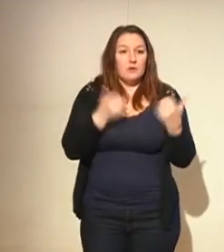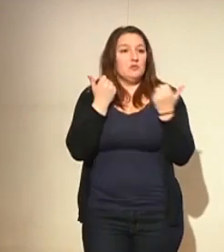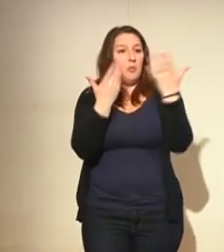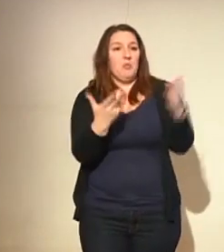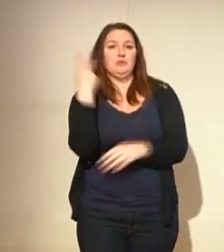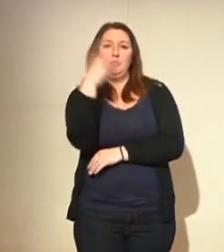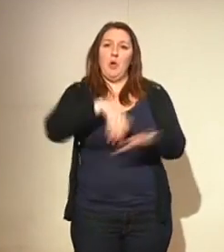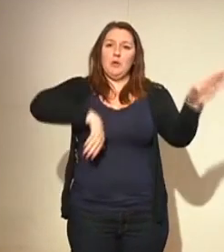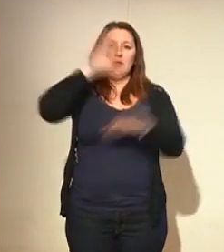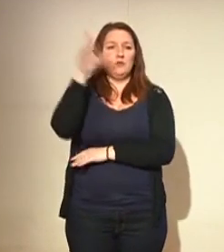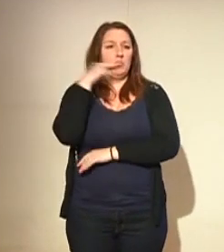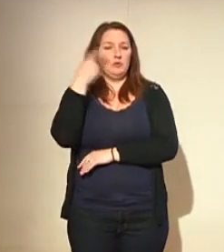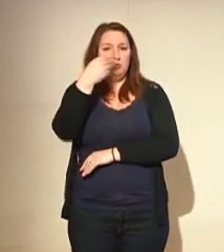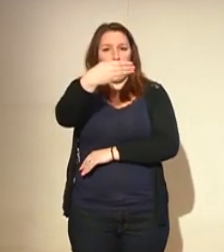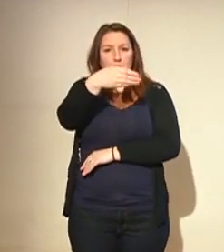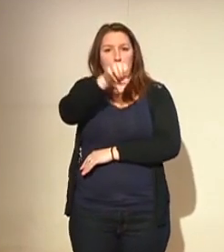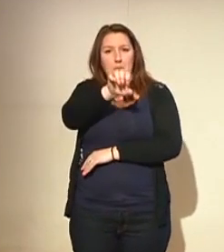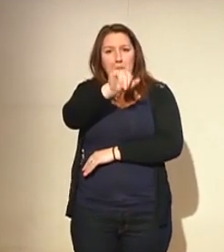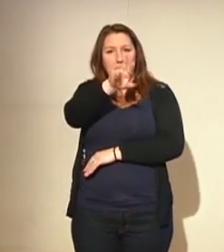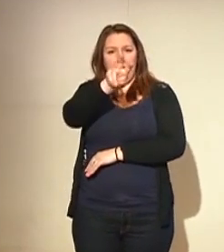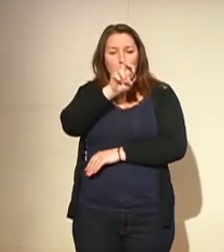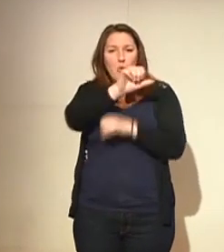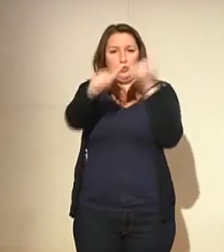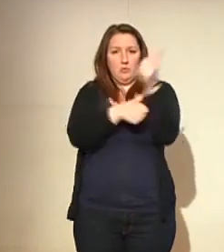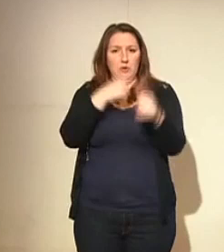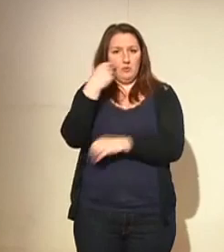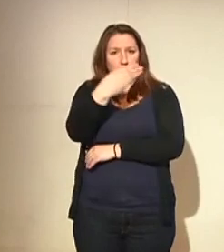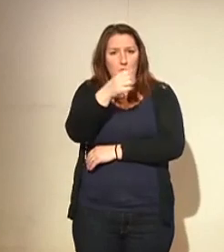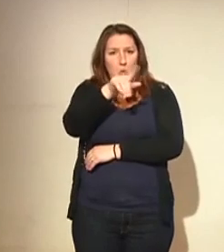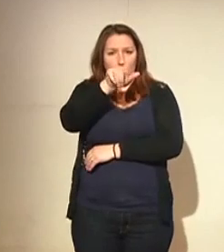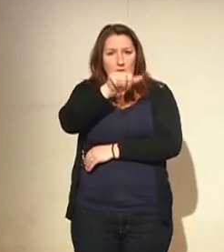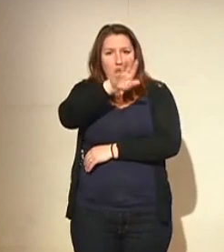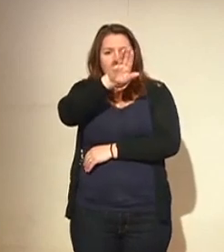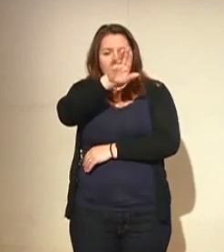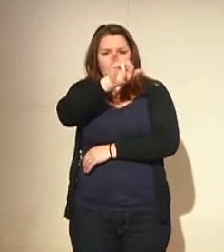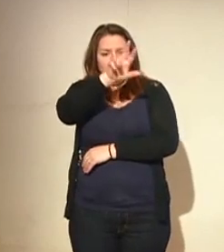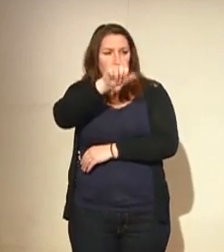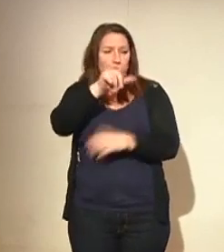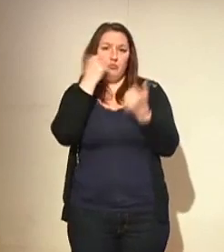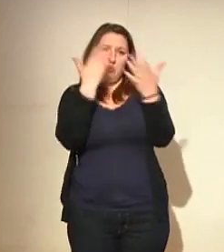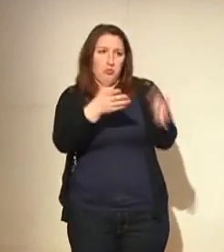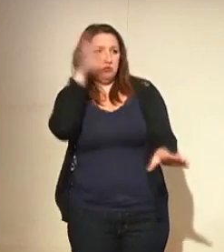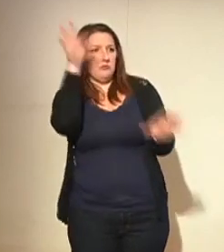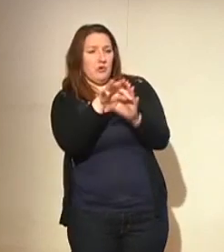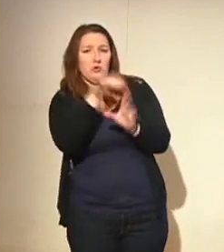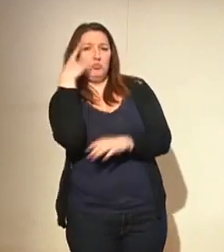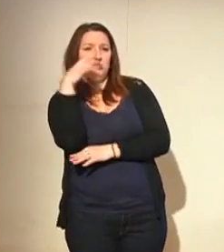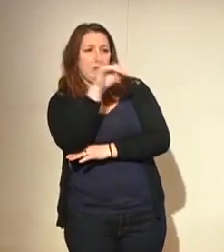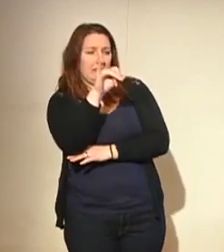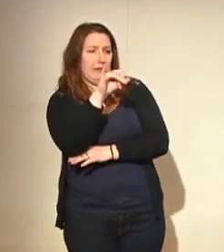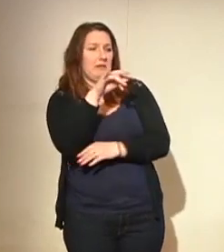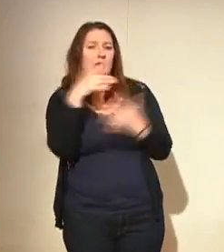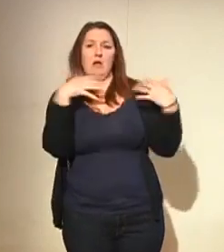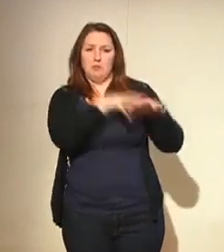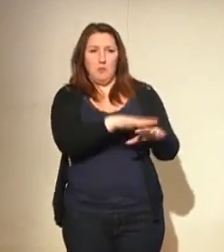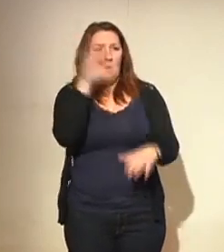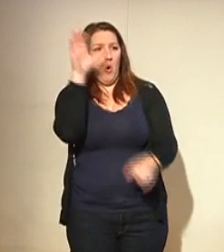mar a comme suppl monsur monur qui est pour rassemblement qui est contre qui